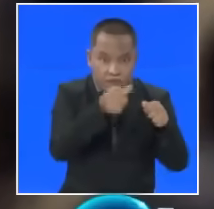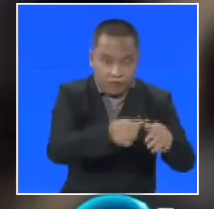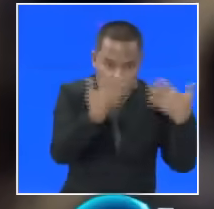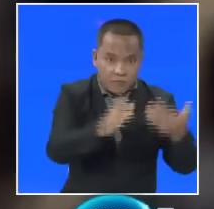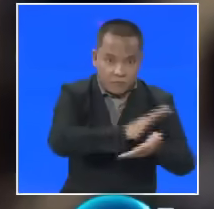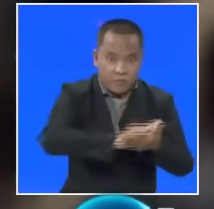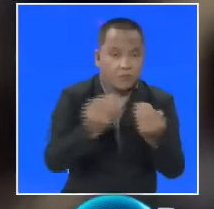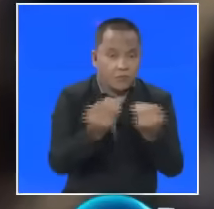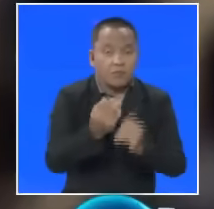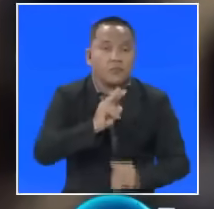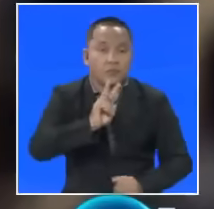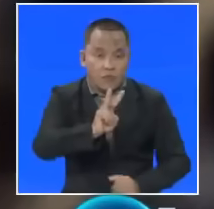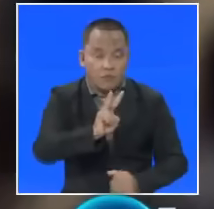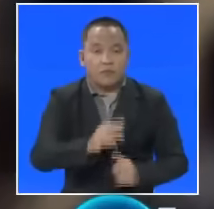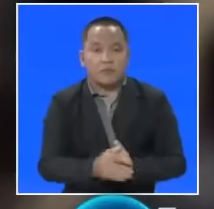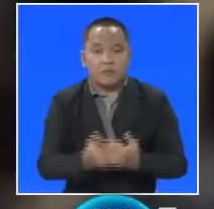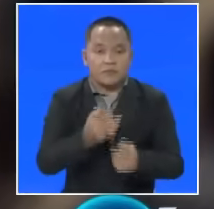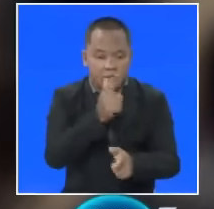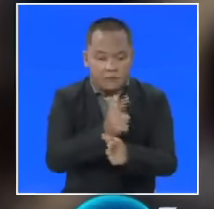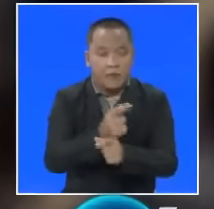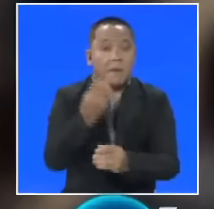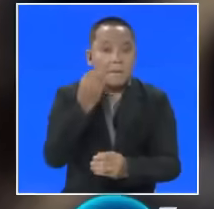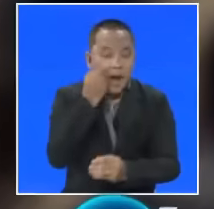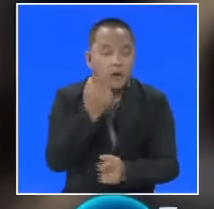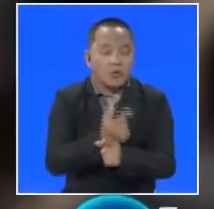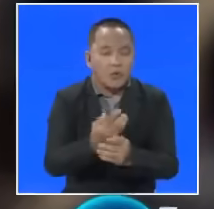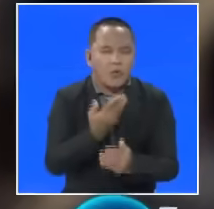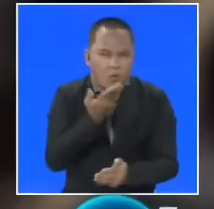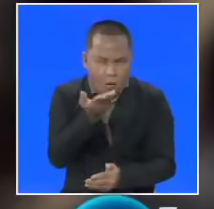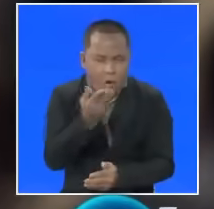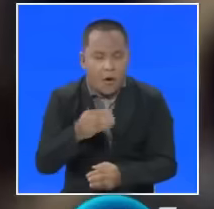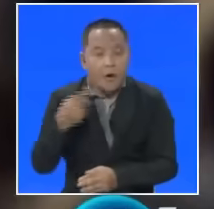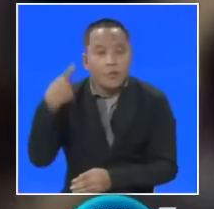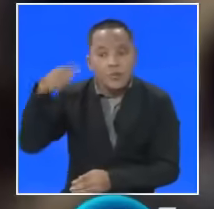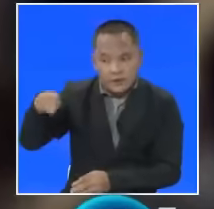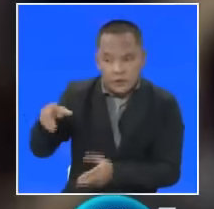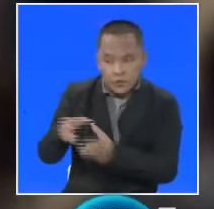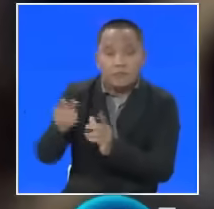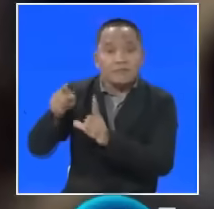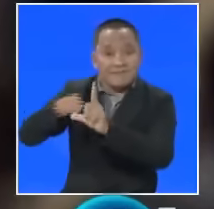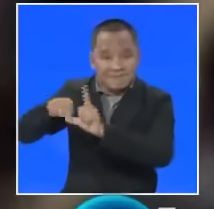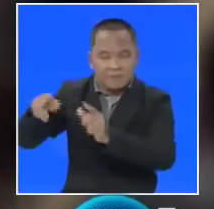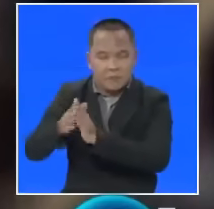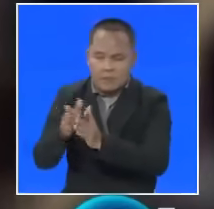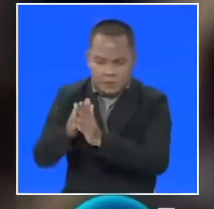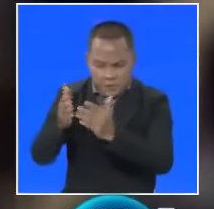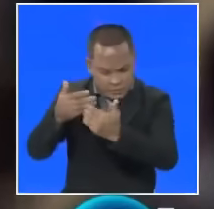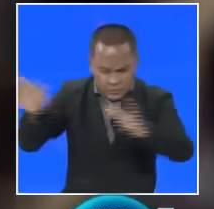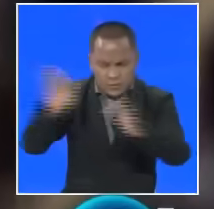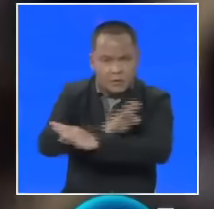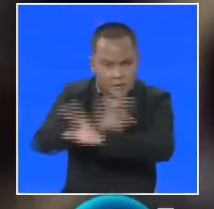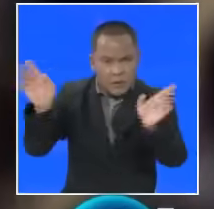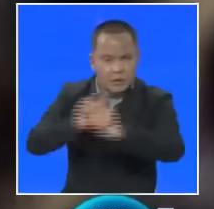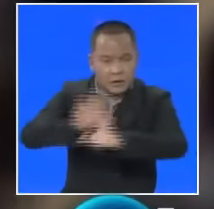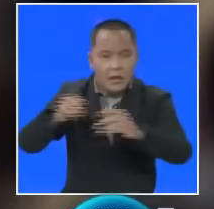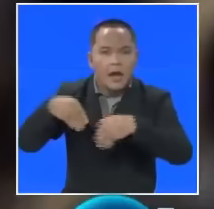แล้วนะคะมีลูกเล็ก2คนด้วยอย่างที่บอกเลี้ยงลูกอยู่ที่บ้านหนูขอร้องให้พี่ปอทีมงานพรรคก้าวไกลเลิกยุ่งกับสามีชาวบ้